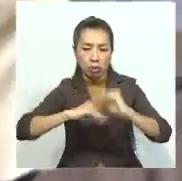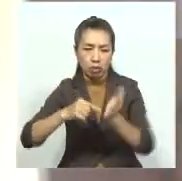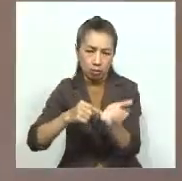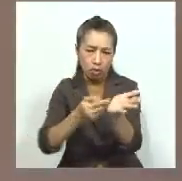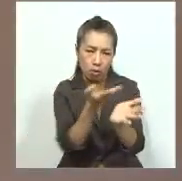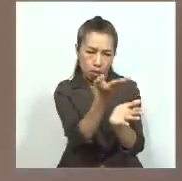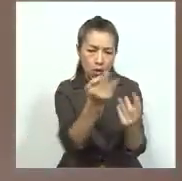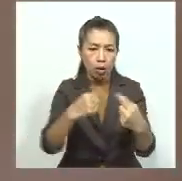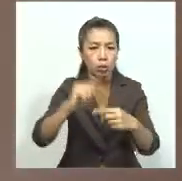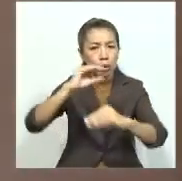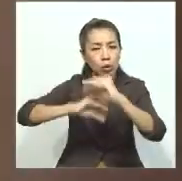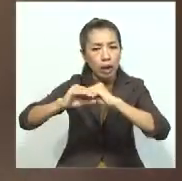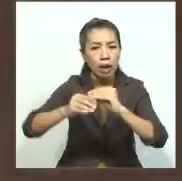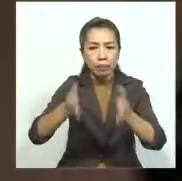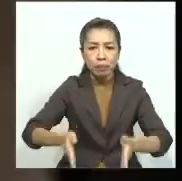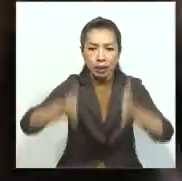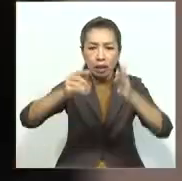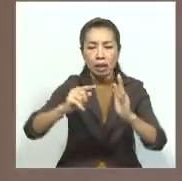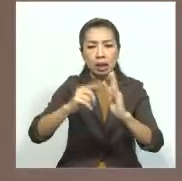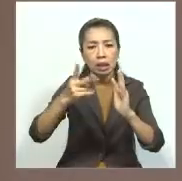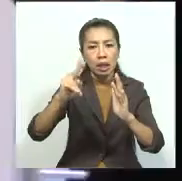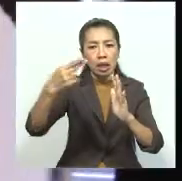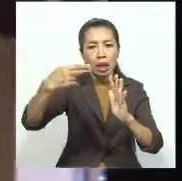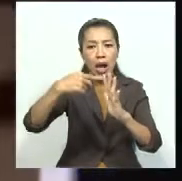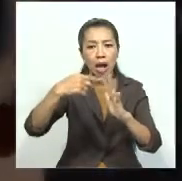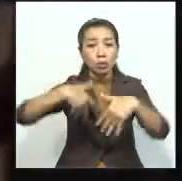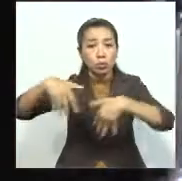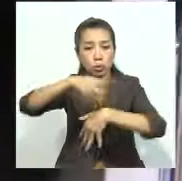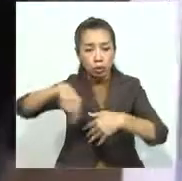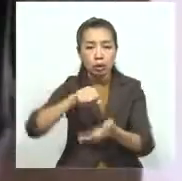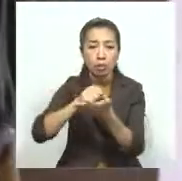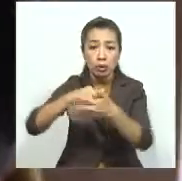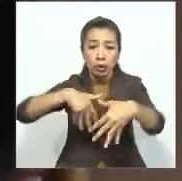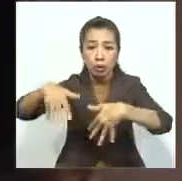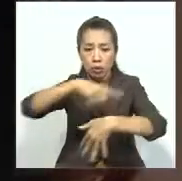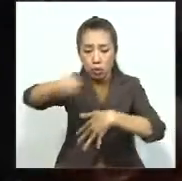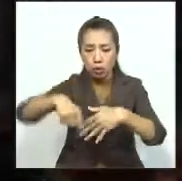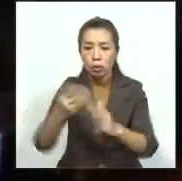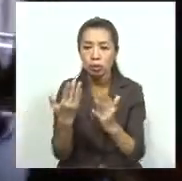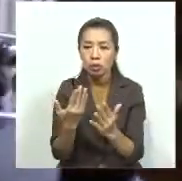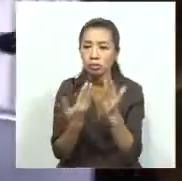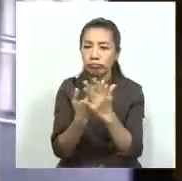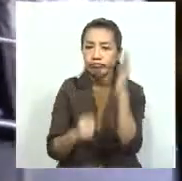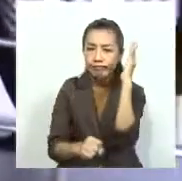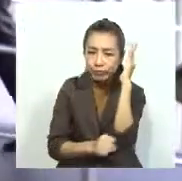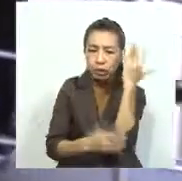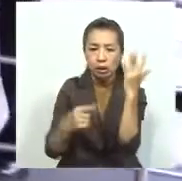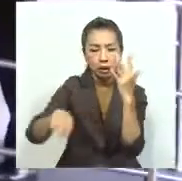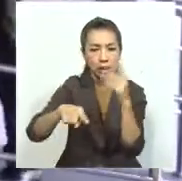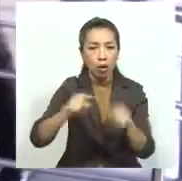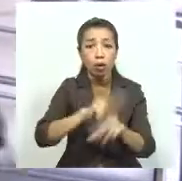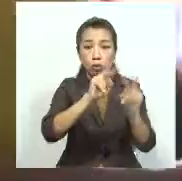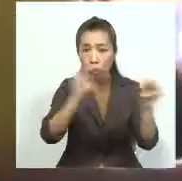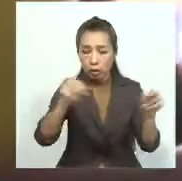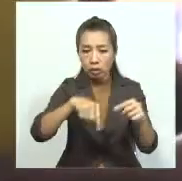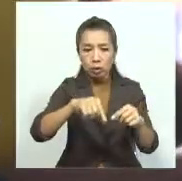ผังบริเวณโครงการเคหะชุมชนและการและบริการชุมชนผู้มีรายได้น้อยถึงปานกลางจังหวัดนนทบุรีช่วงบางใ